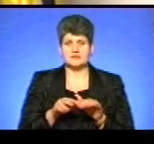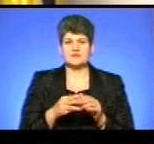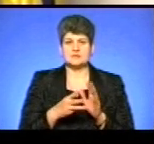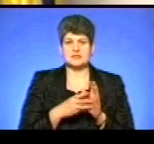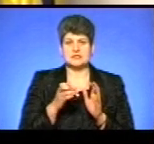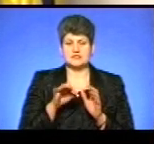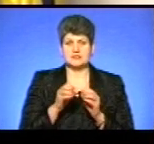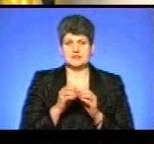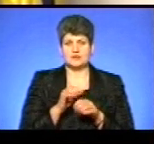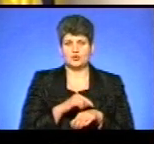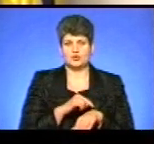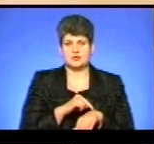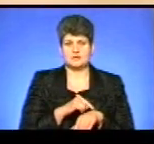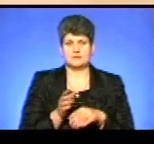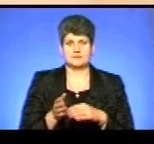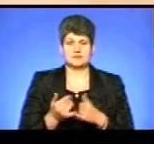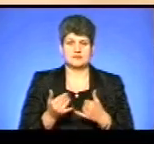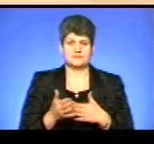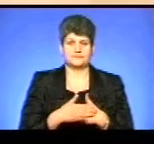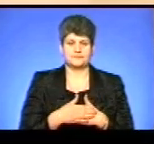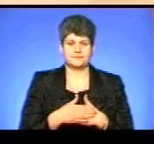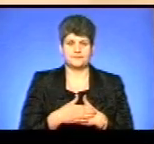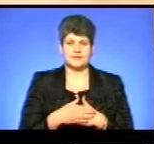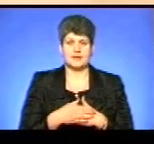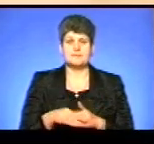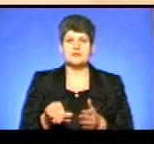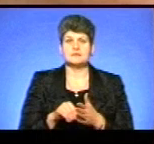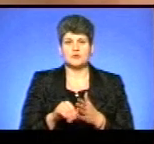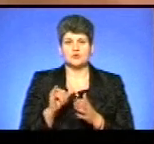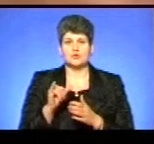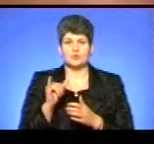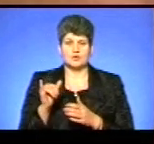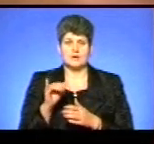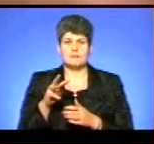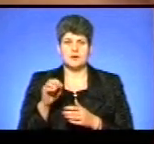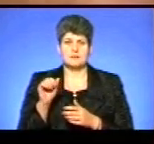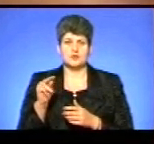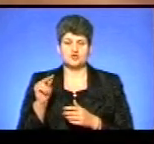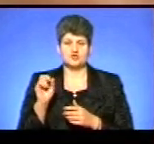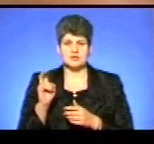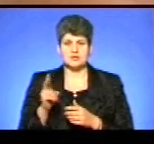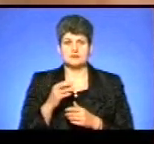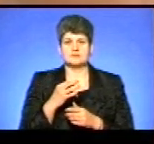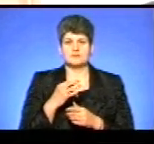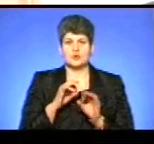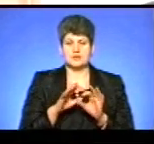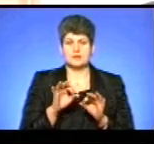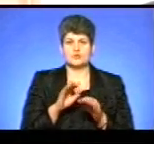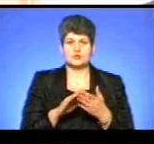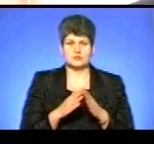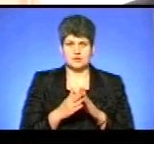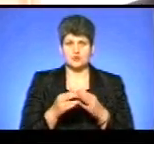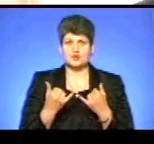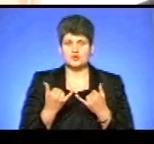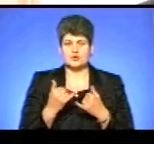січня 10 годину. Судове засідання гостя закрите. Представник позивачки Юлії Мамчак Валерій Муш прокоментував ситуацію. Сьогодні